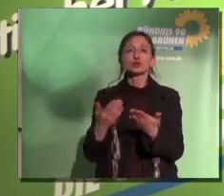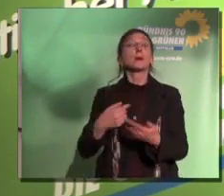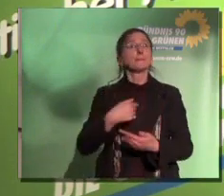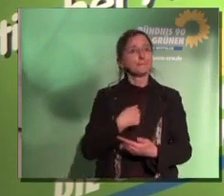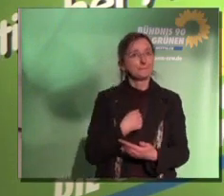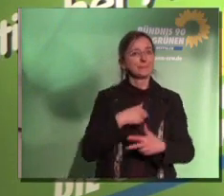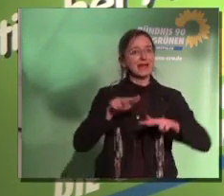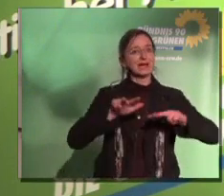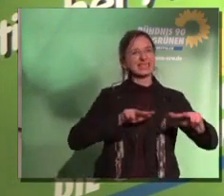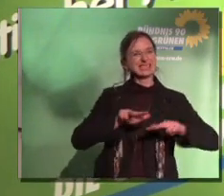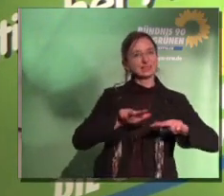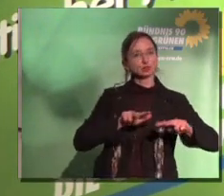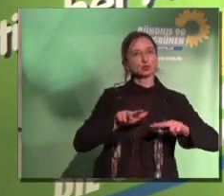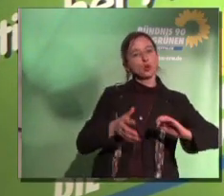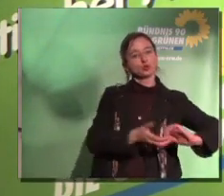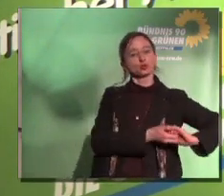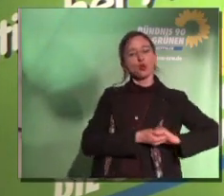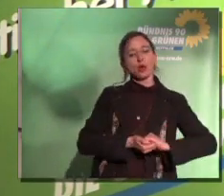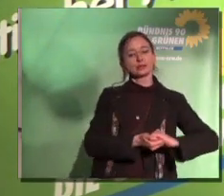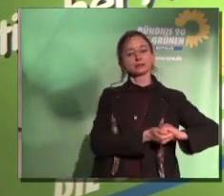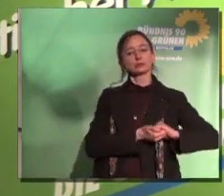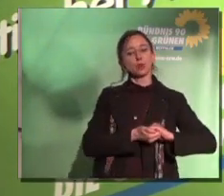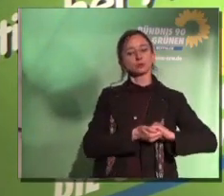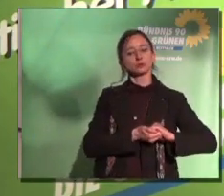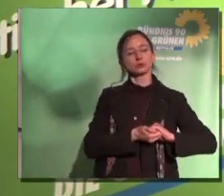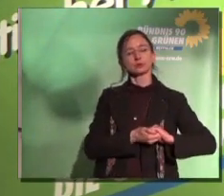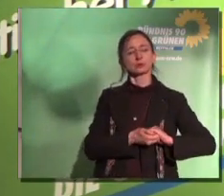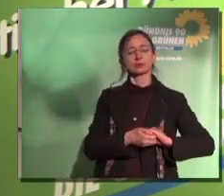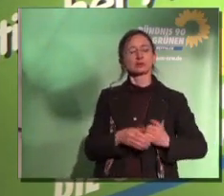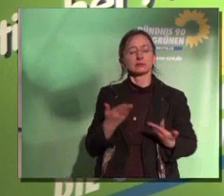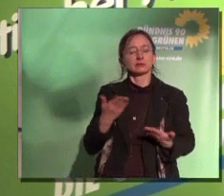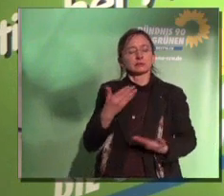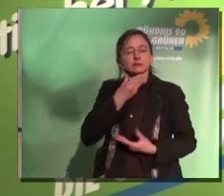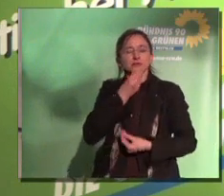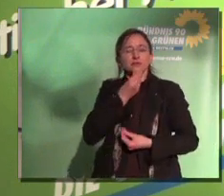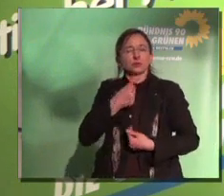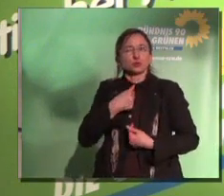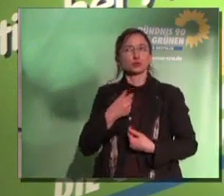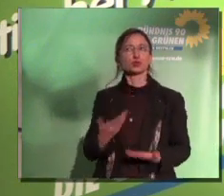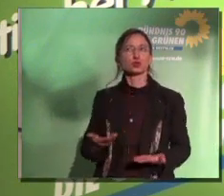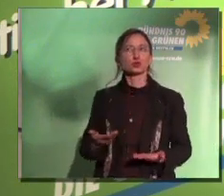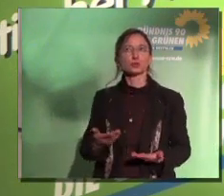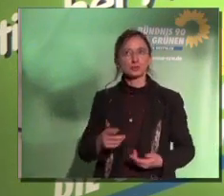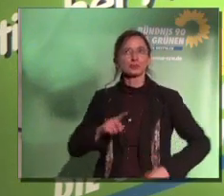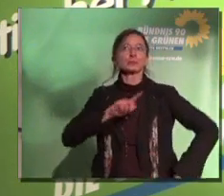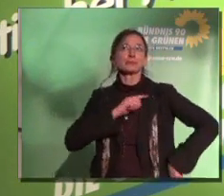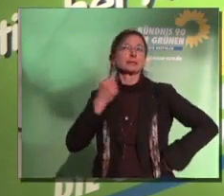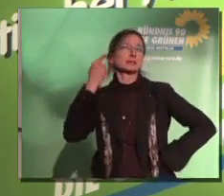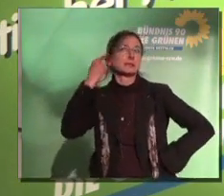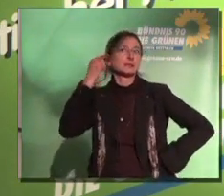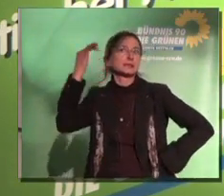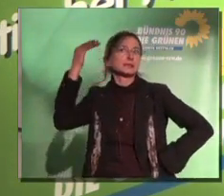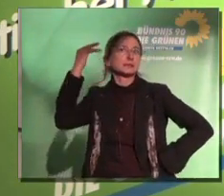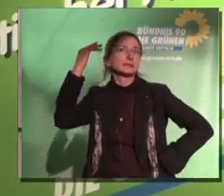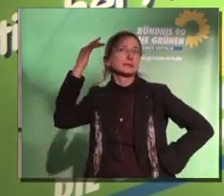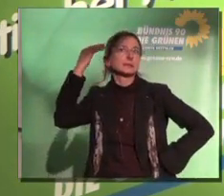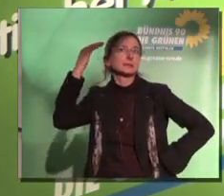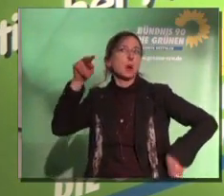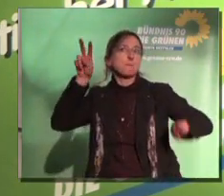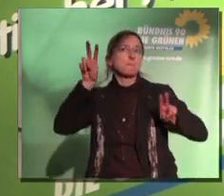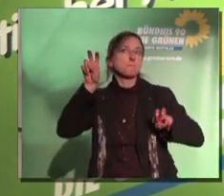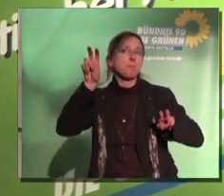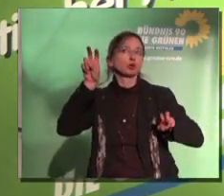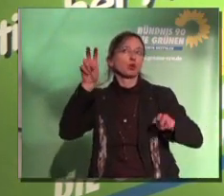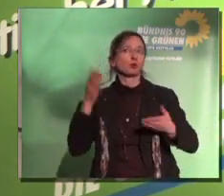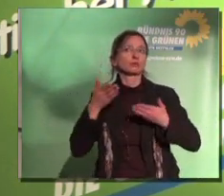Welche Koalition wollt ihr denn? Ja? So, und da habe ich mir so ein Motto überlegt. Ne? Also am Ende hat man ja